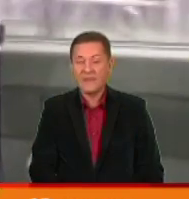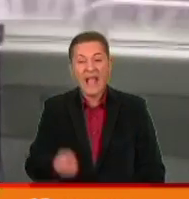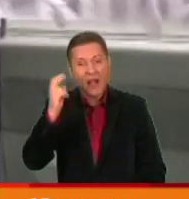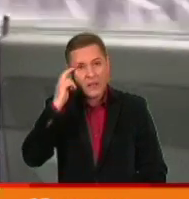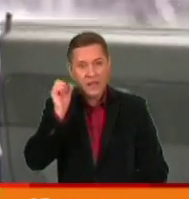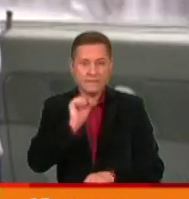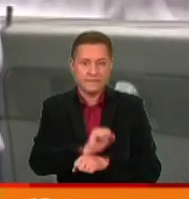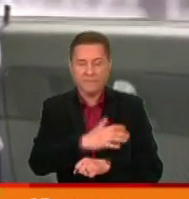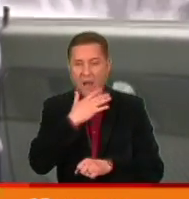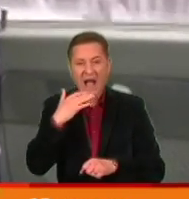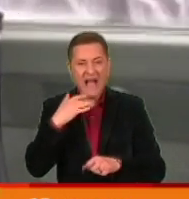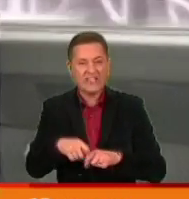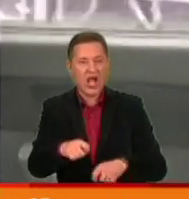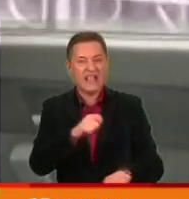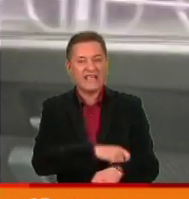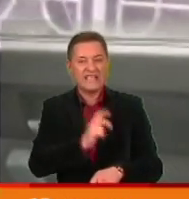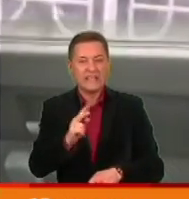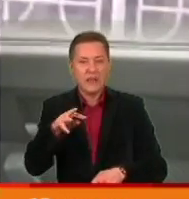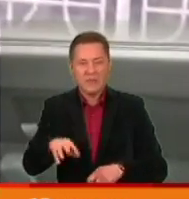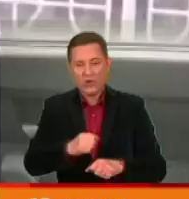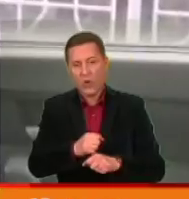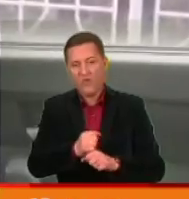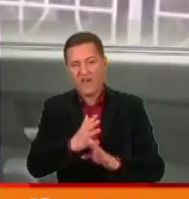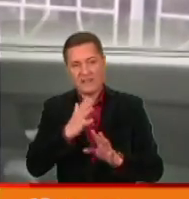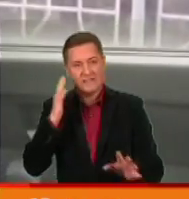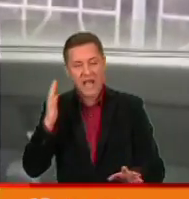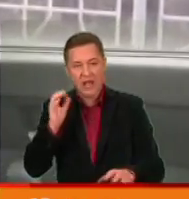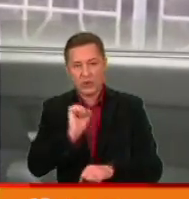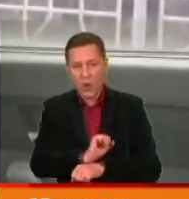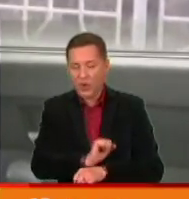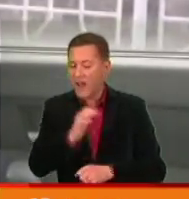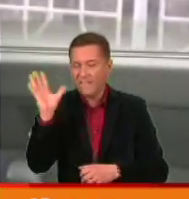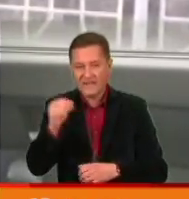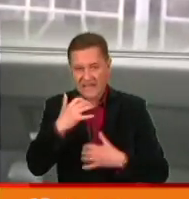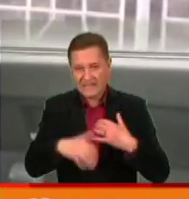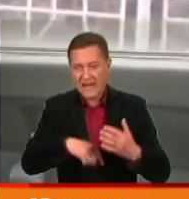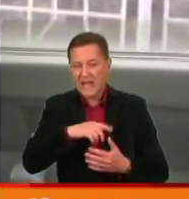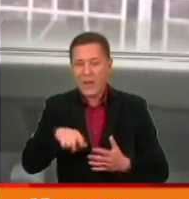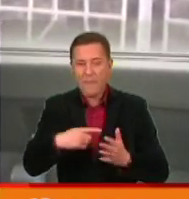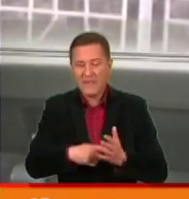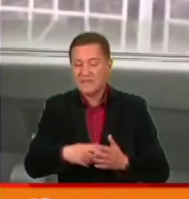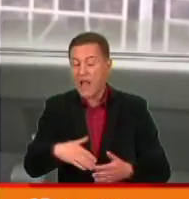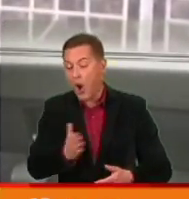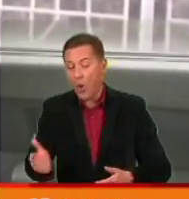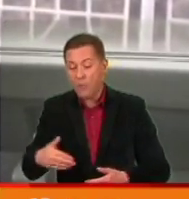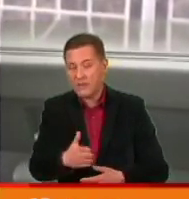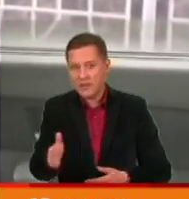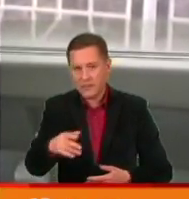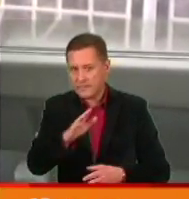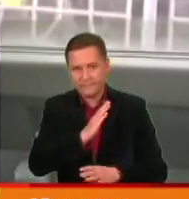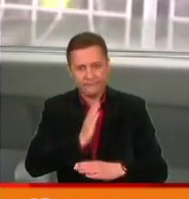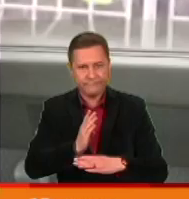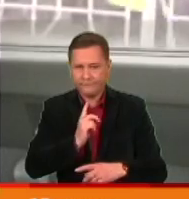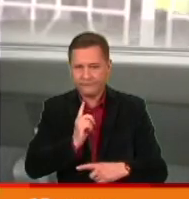Київ стоїть в багатокілометрових заторах, причому стоїть фактично все серед місця. Об'їхати ті затори ну просто ніяк. І от